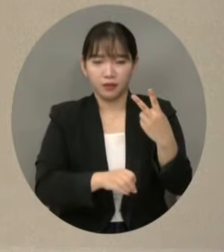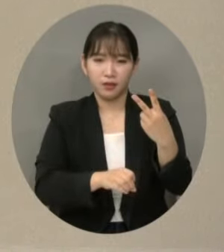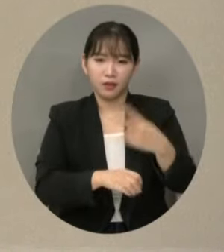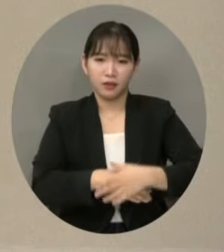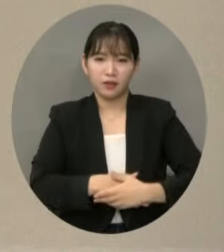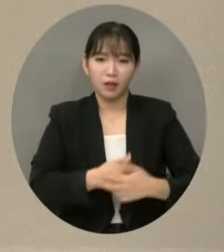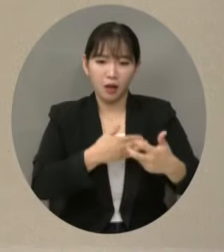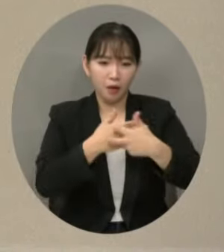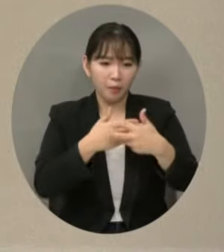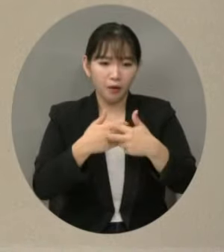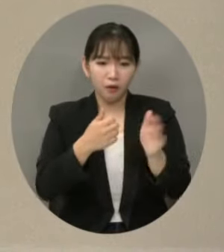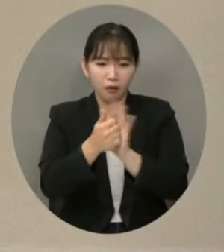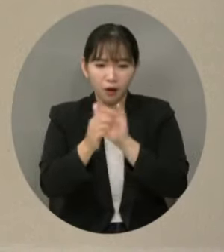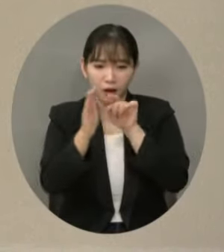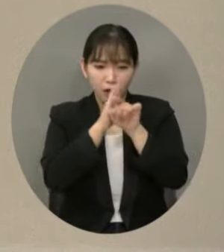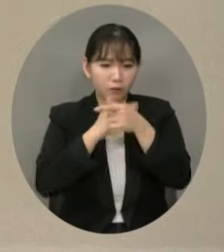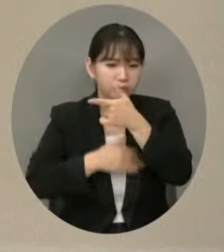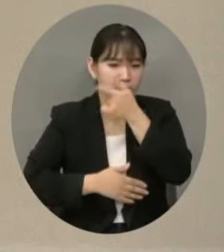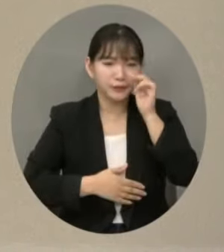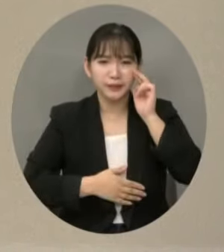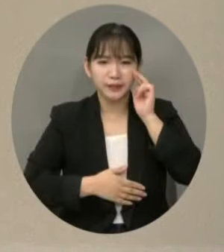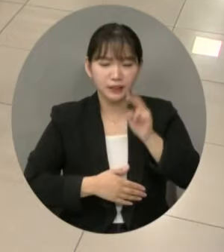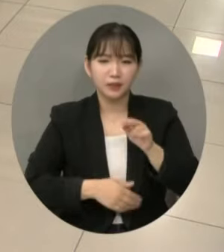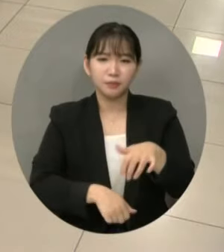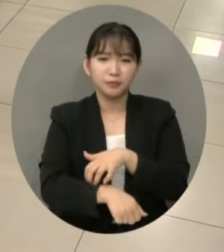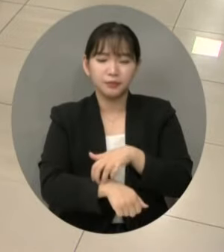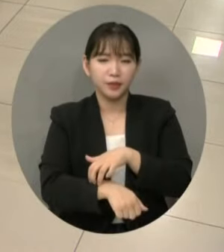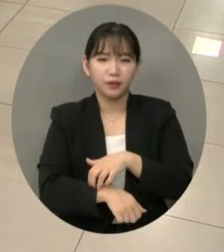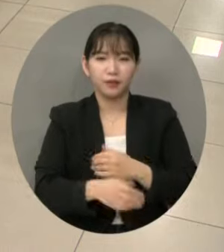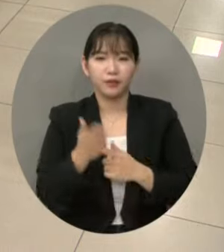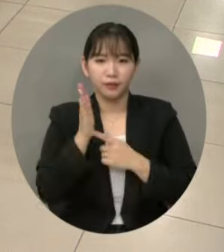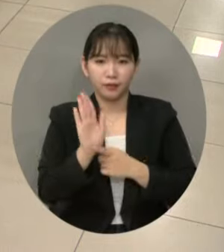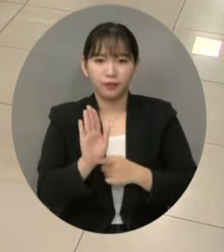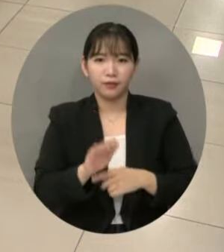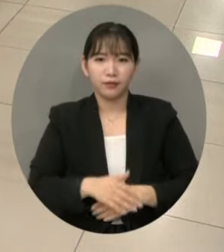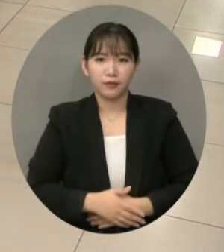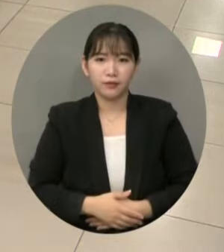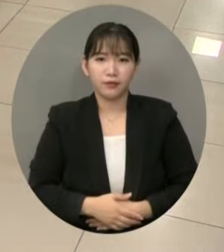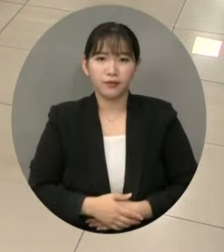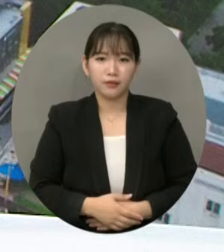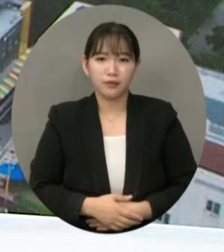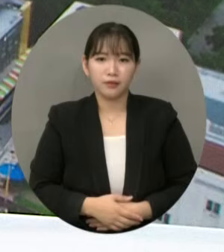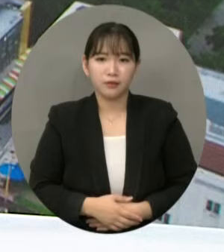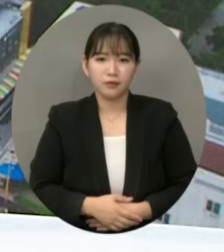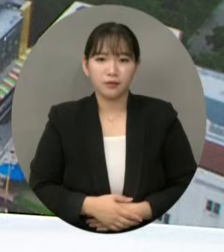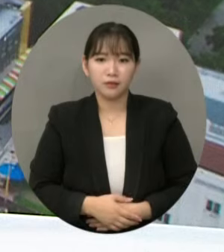등 의료 서비스 이용에 큰 불편이 있는 것으로 분석됐습니다.